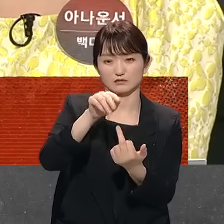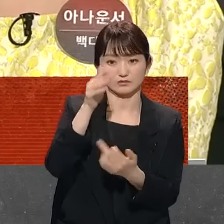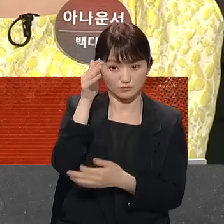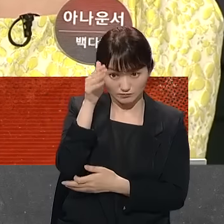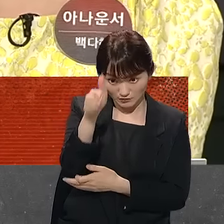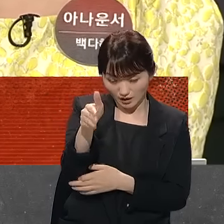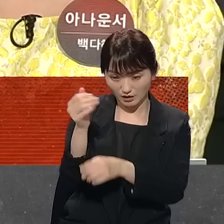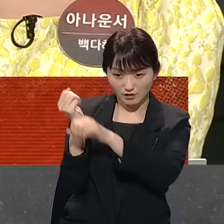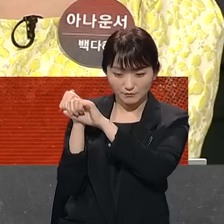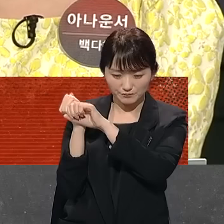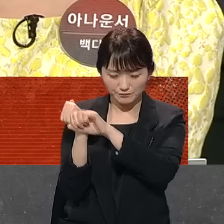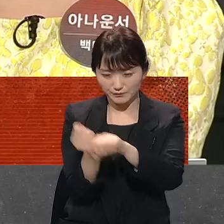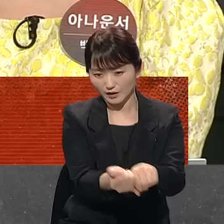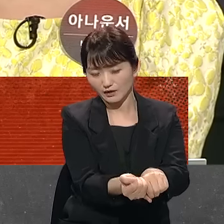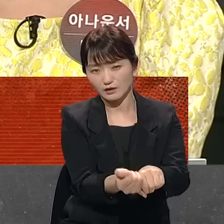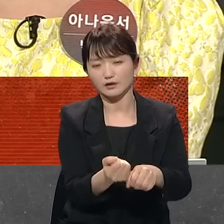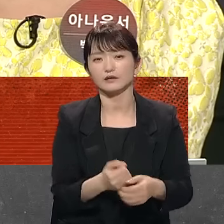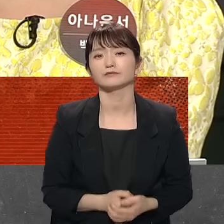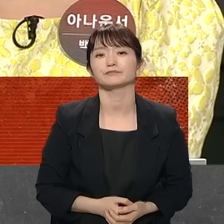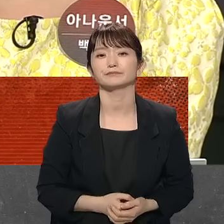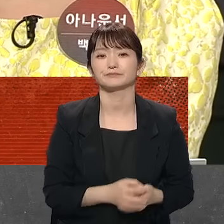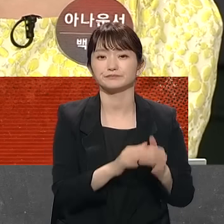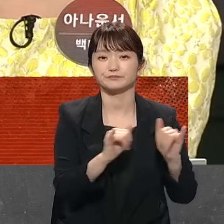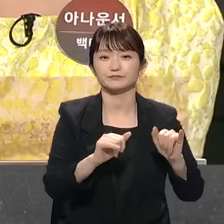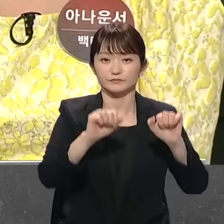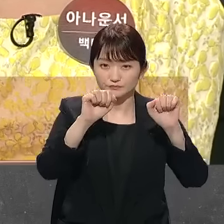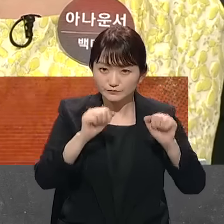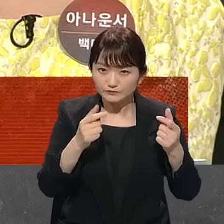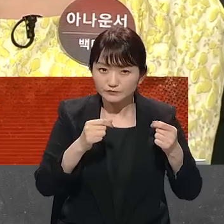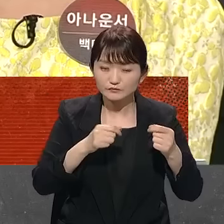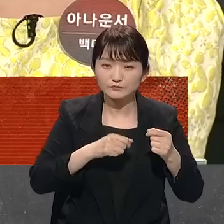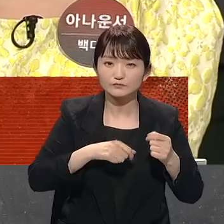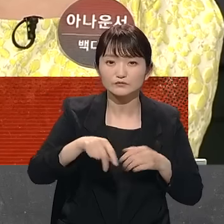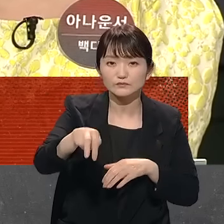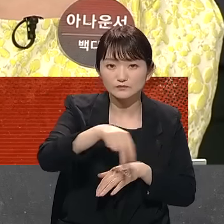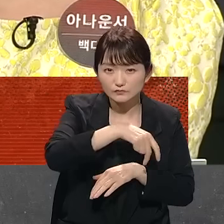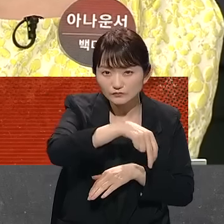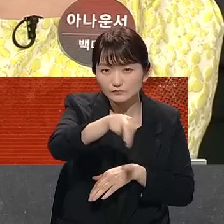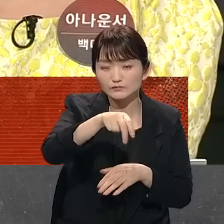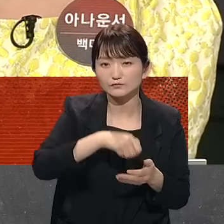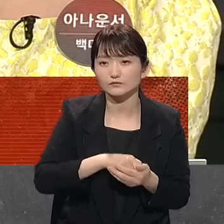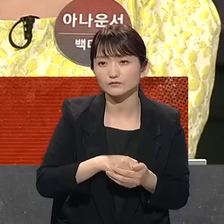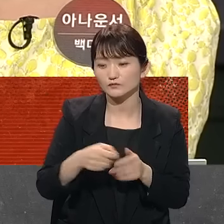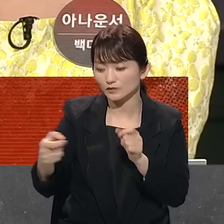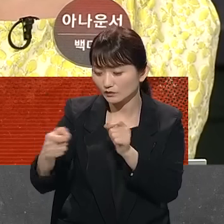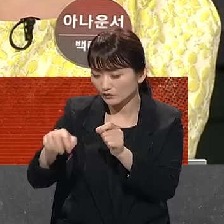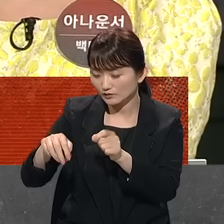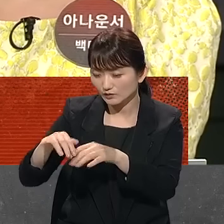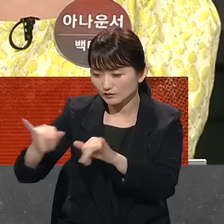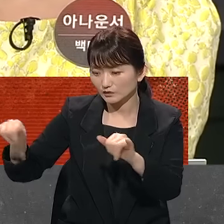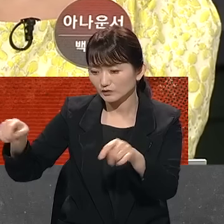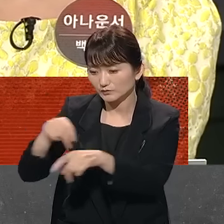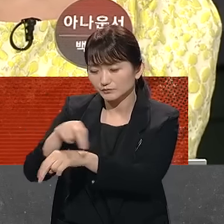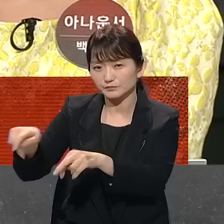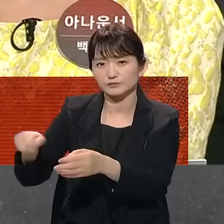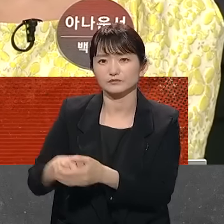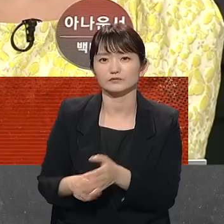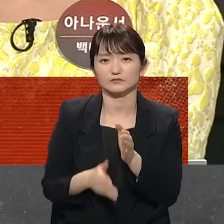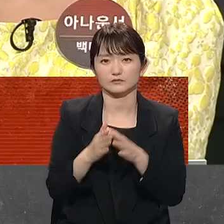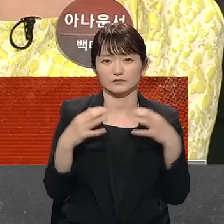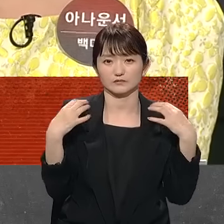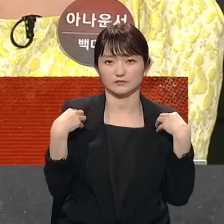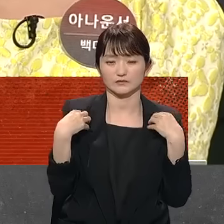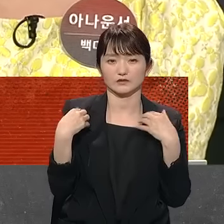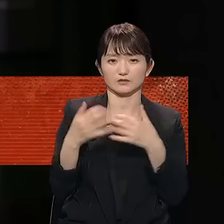합니다. 제보자는 사람들이 운동하듯이 언덕을 오가기도 하고 바로 앞에 인도도 있어서 시청의 담당 부서에 연락을